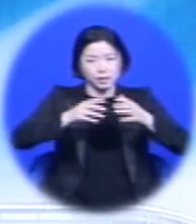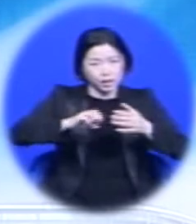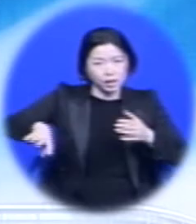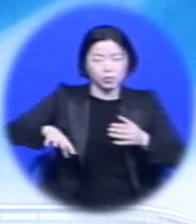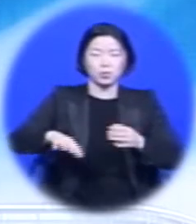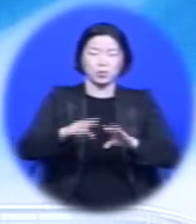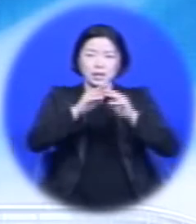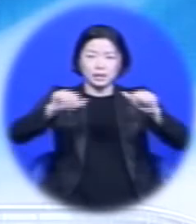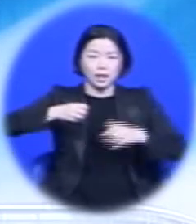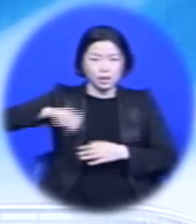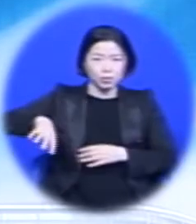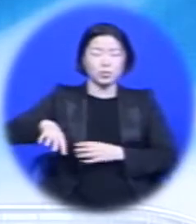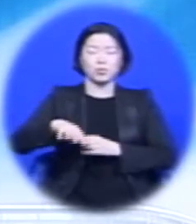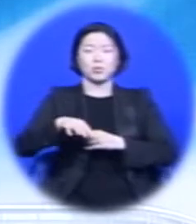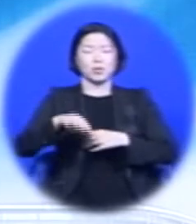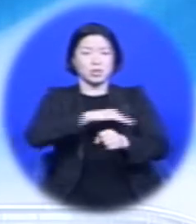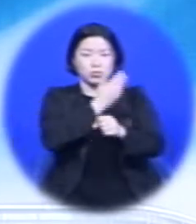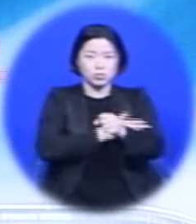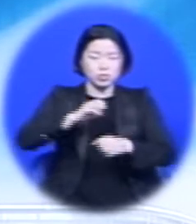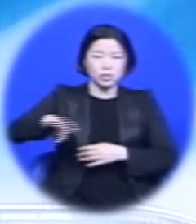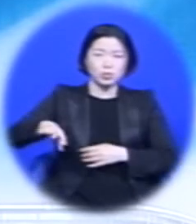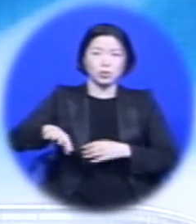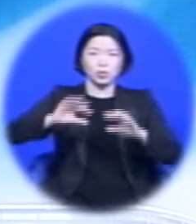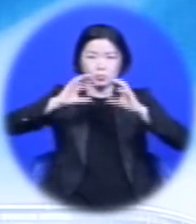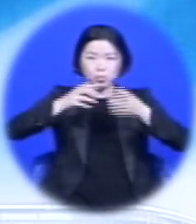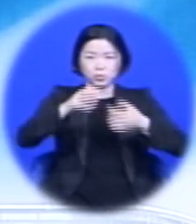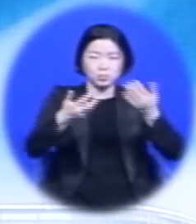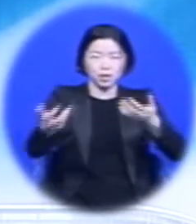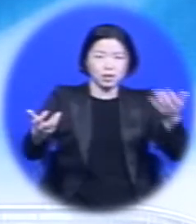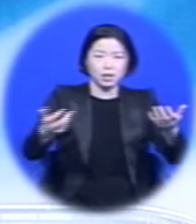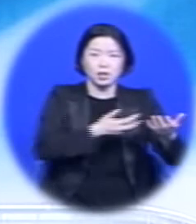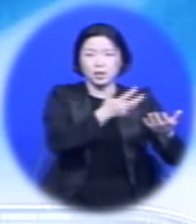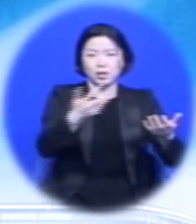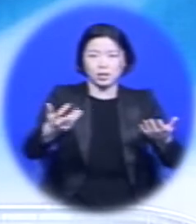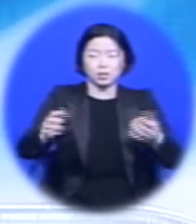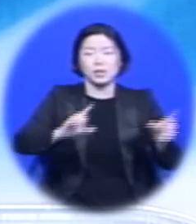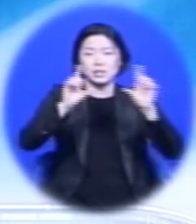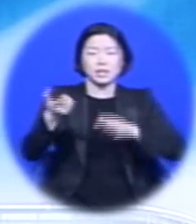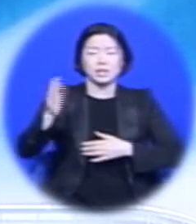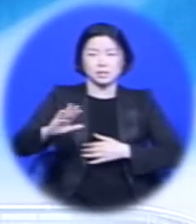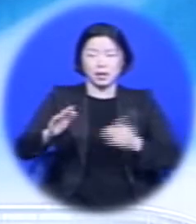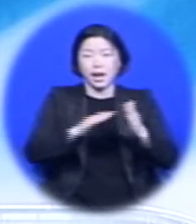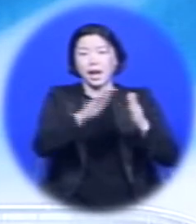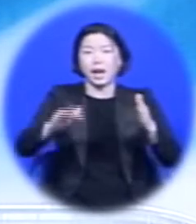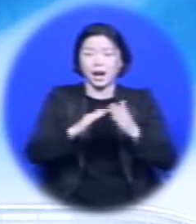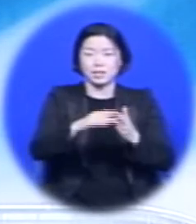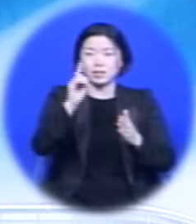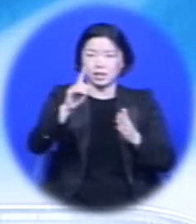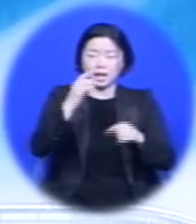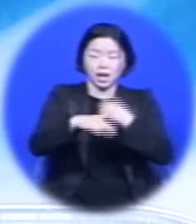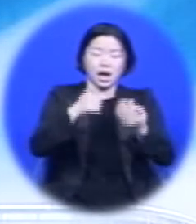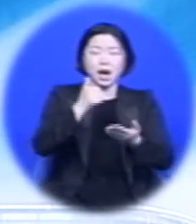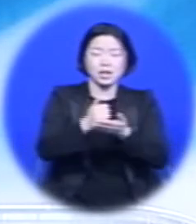주권 잃고 그렇게 전 세계 유리방어하고 살았지만 가정 하나, 하나님을 믿는